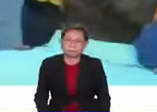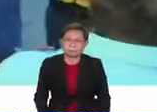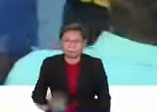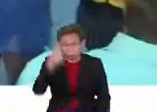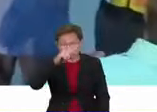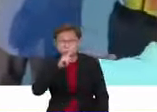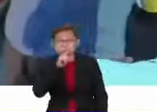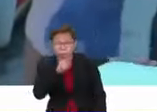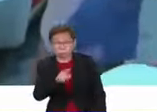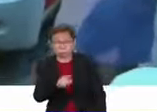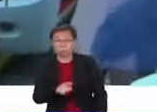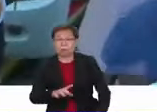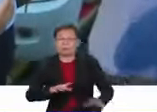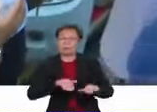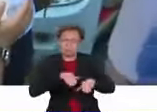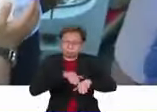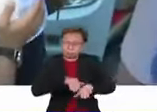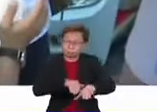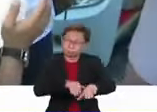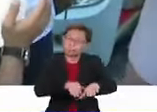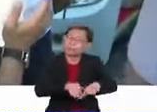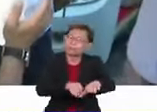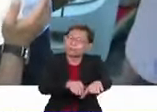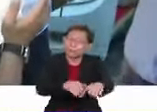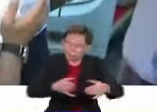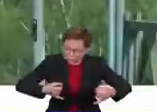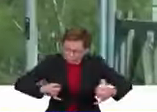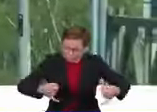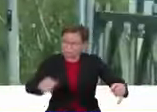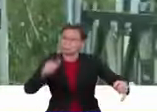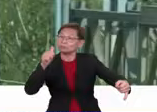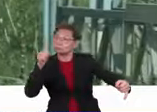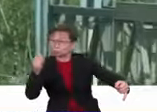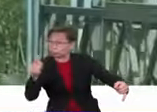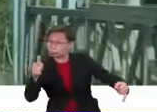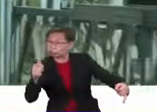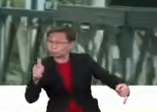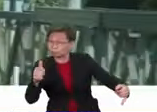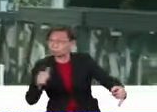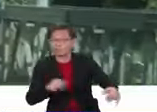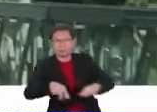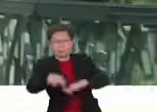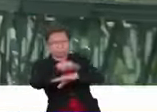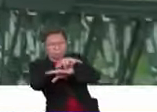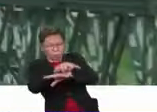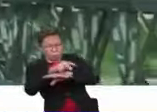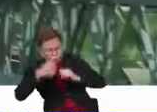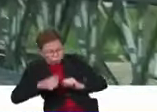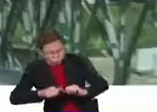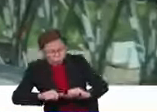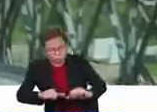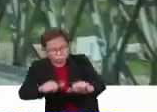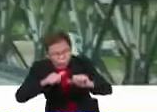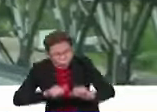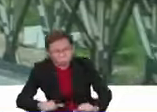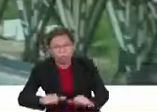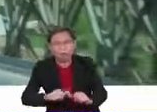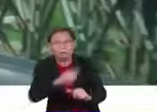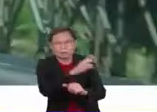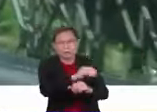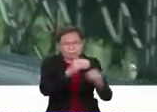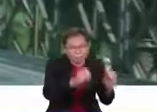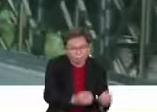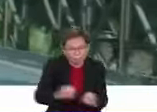Bagi memastikan trafik lancar, jalan perlu berada dalam keadaan baik. Untuk itu, pemantauan berterusan dilaksana termasuk siri